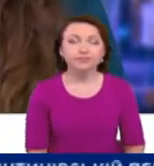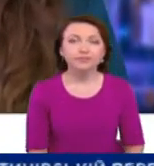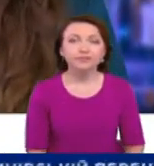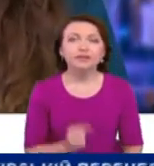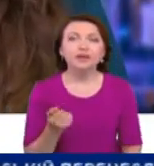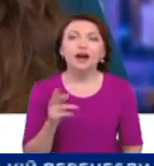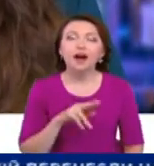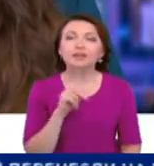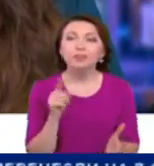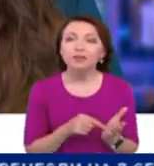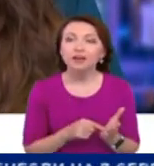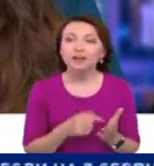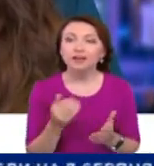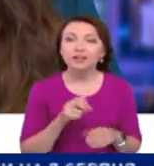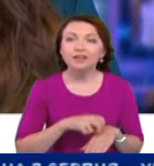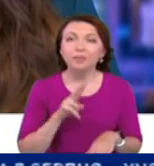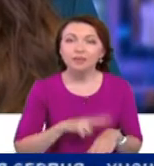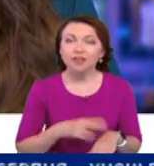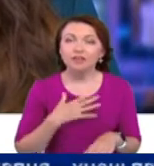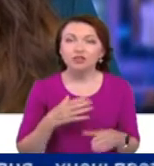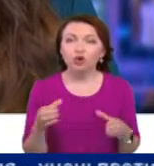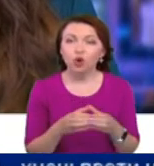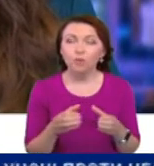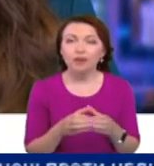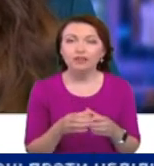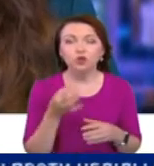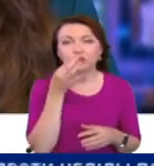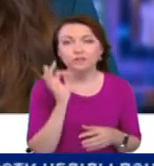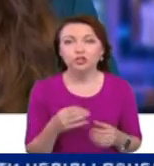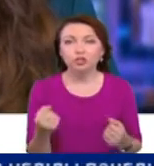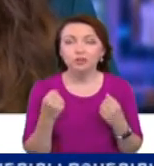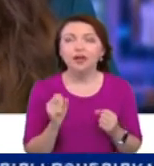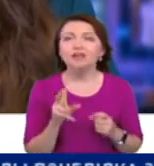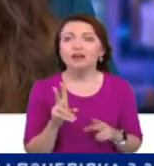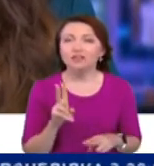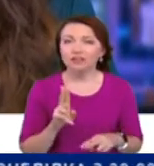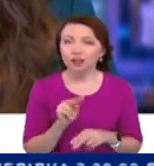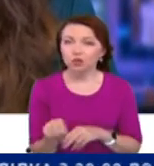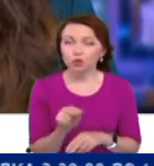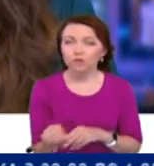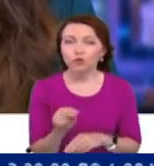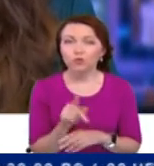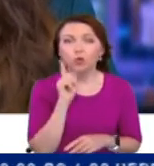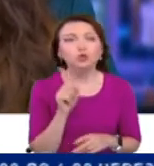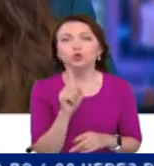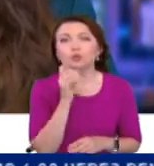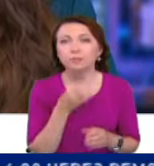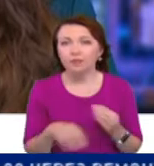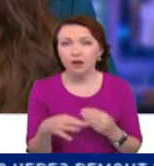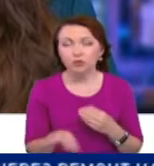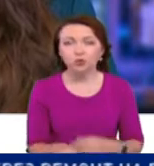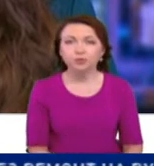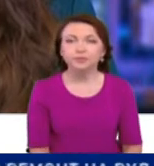Аню, питання до тебе. Ти як капітан нашої команди, досвідчена спортсменка, як ти налаштовуєш молодь? Що підказуєш їй? Вы